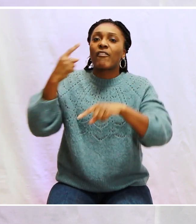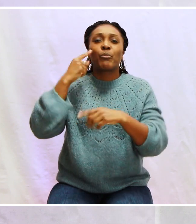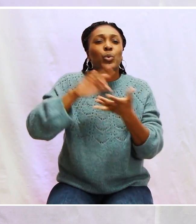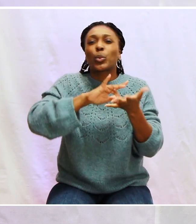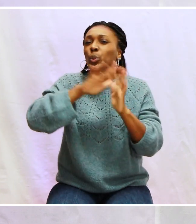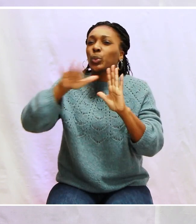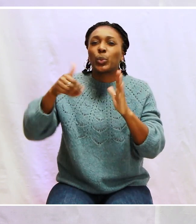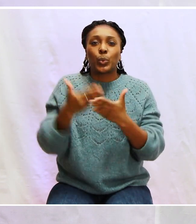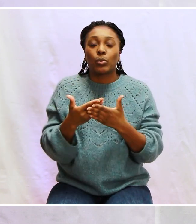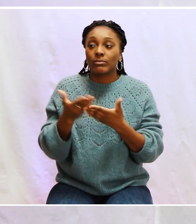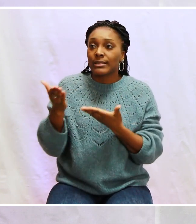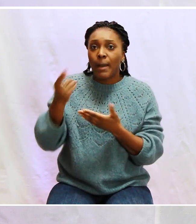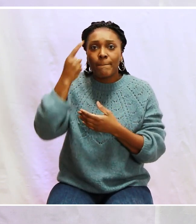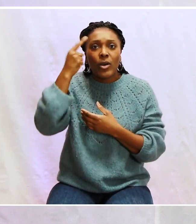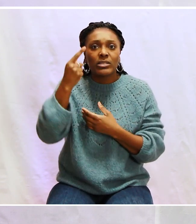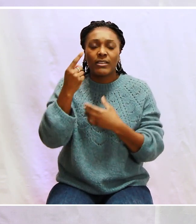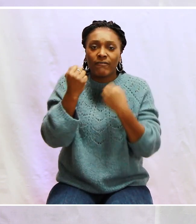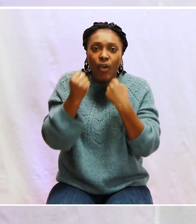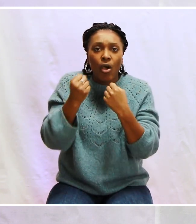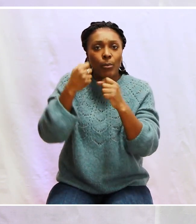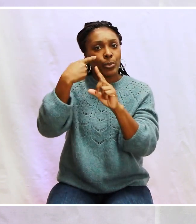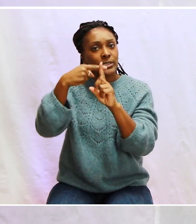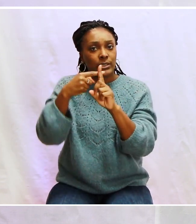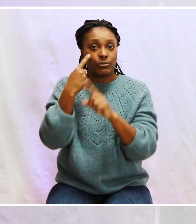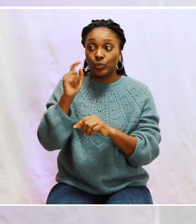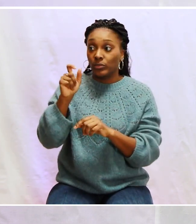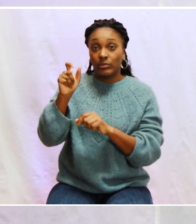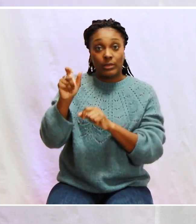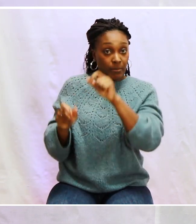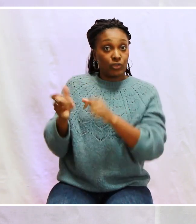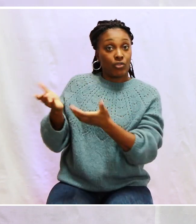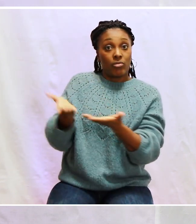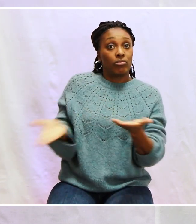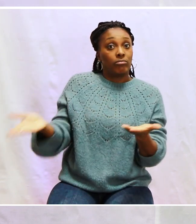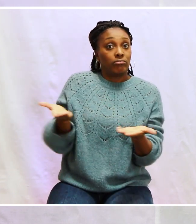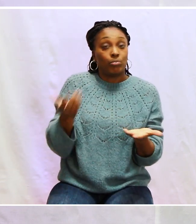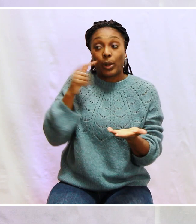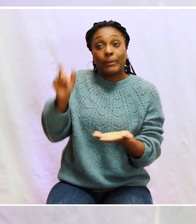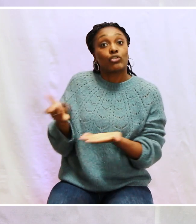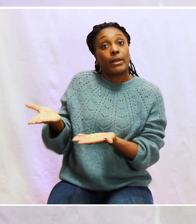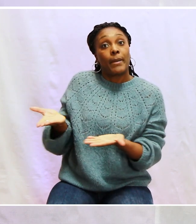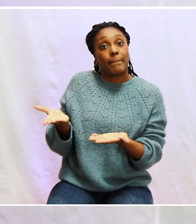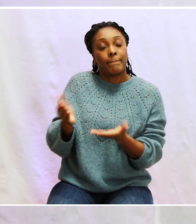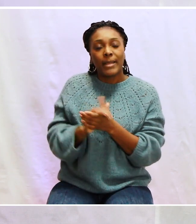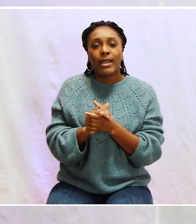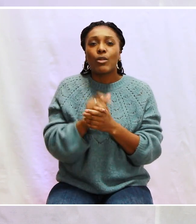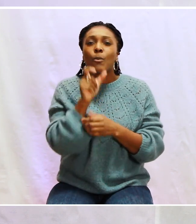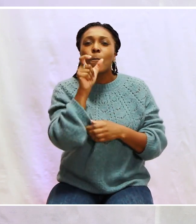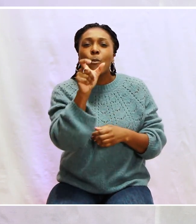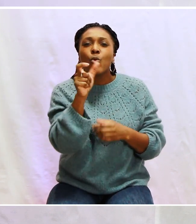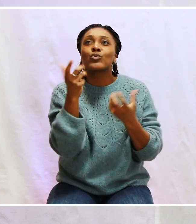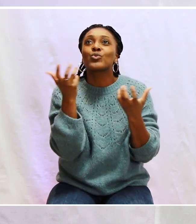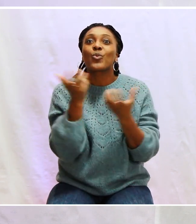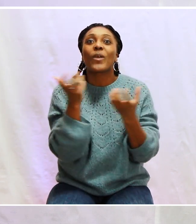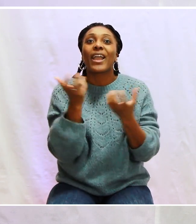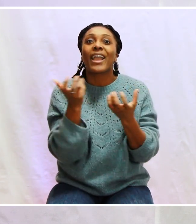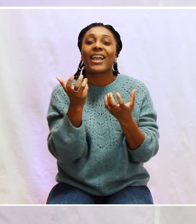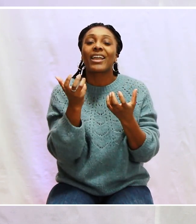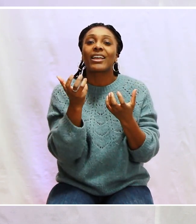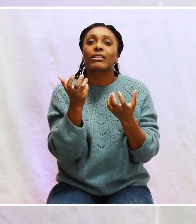une pensée forte, puissante, positive pour la personne, un encouragement qui est là. Mais est-ce que le mot souhait qui est dans ce